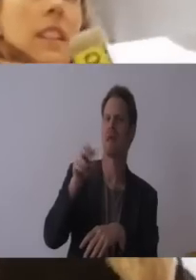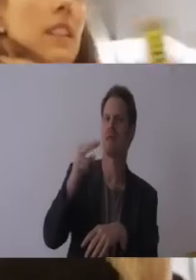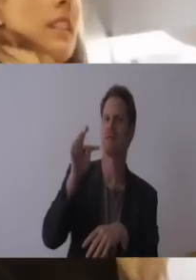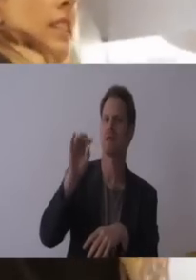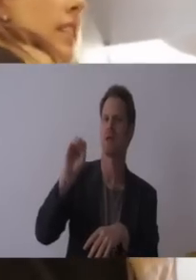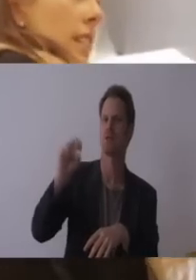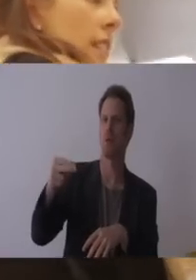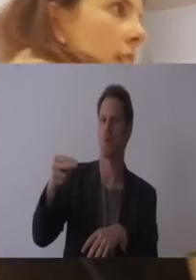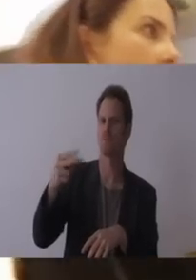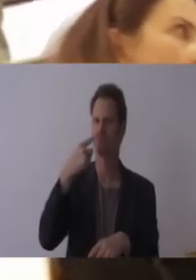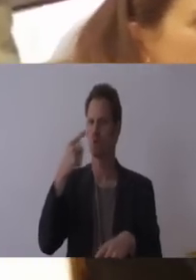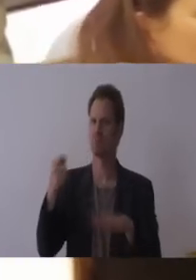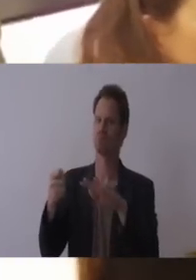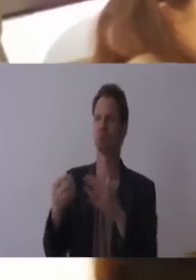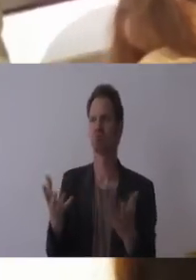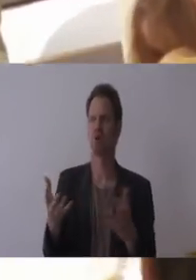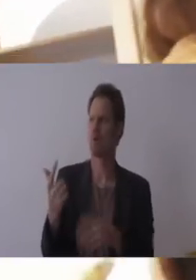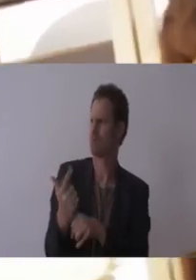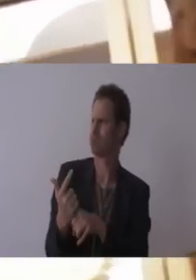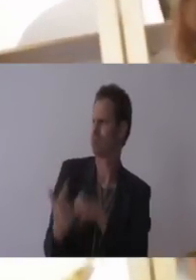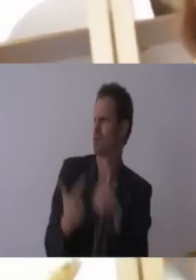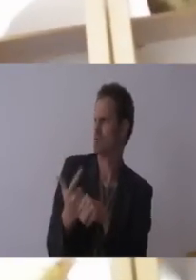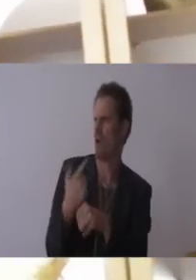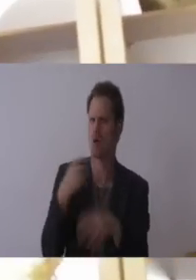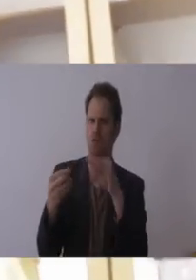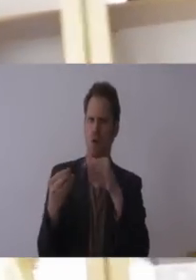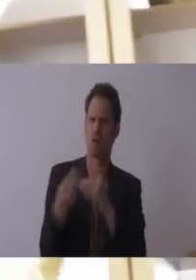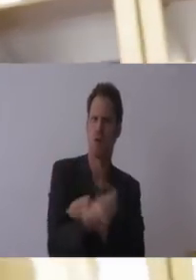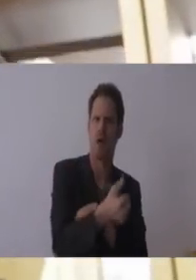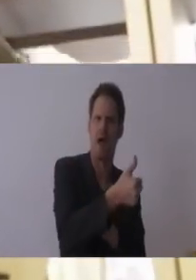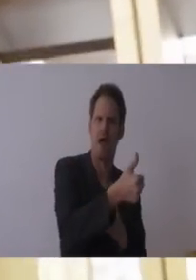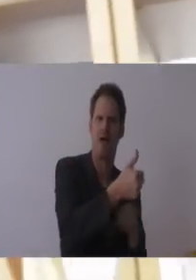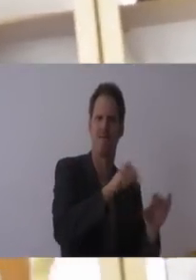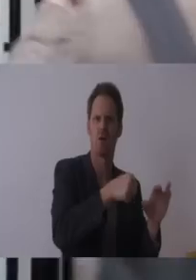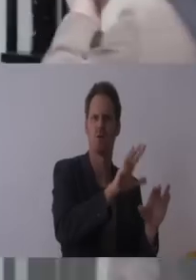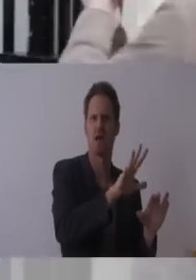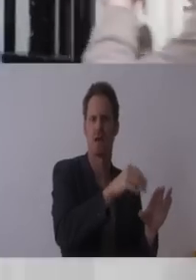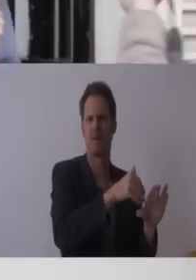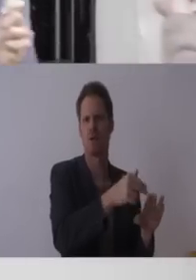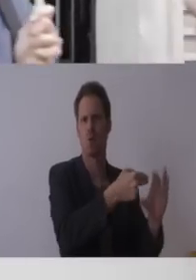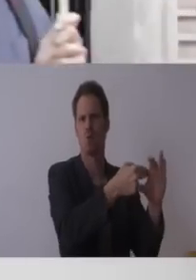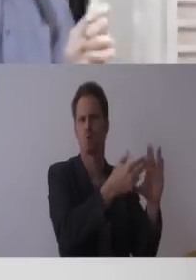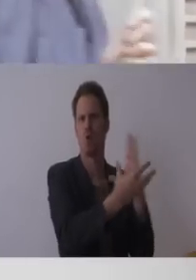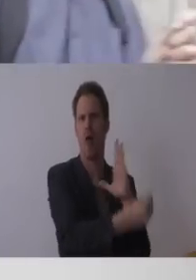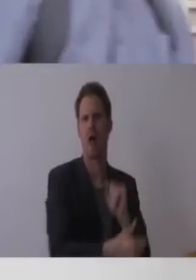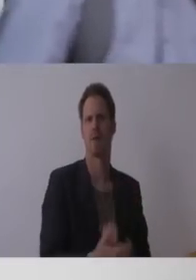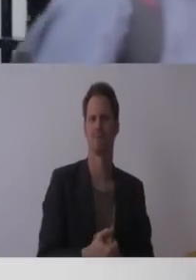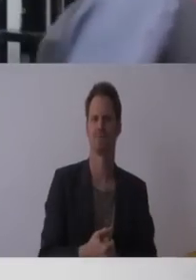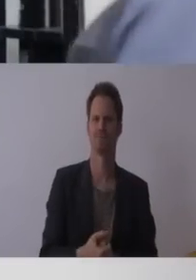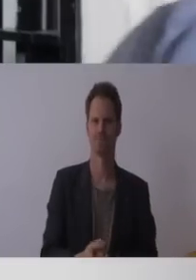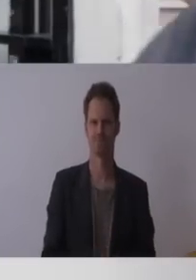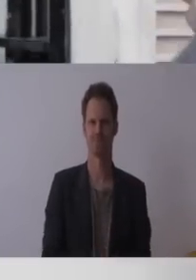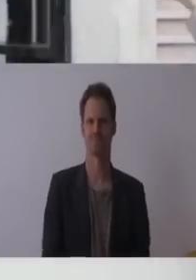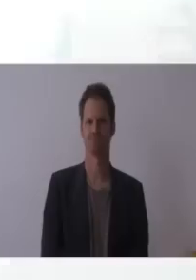drame, le groupe italien vient tout juste de verser 1,1 million de dollars seulement sur les 5 demandés, selon le collectif éthique